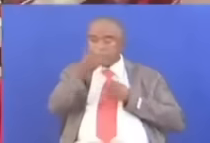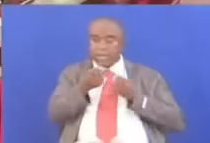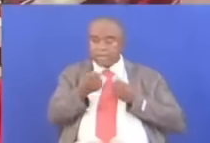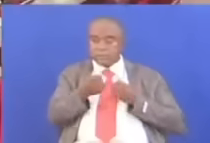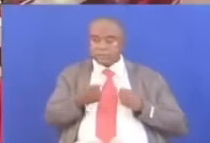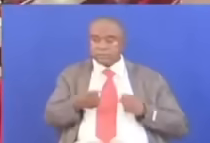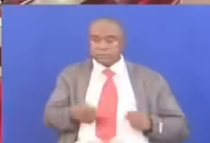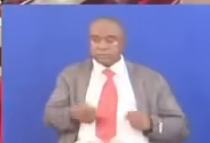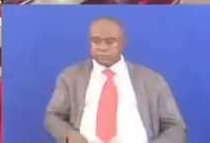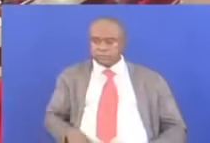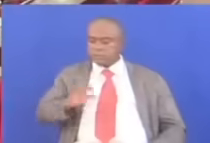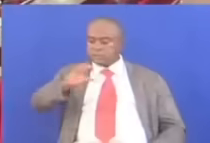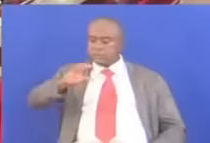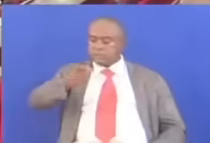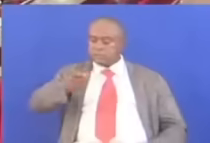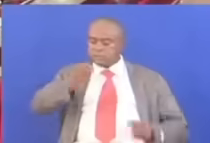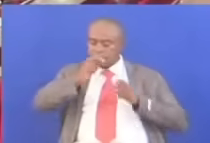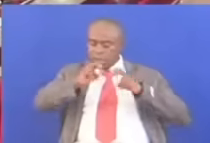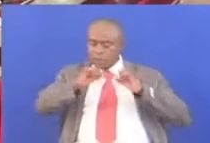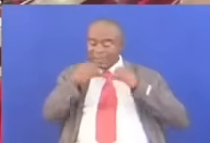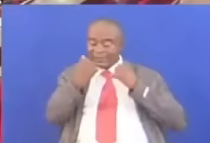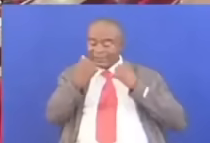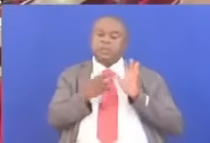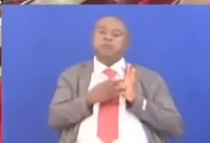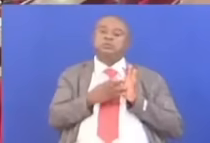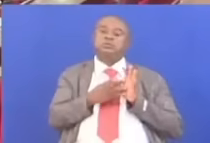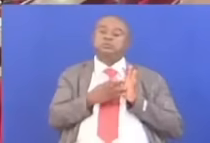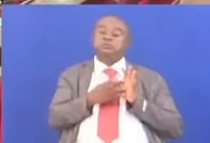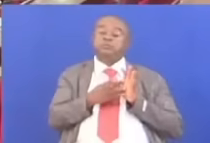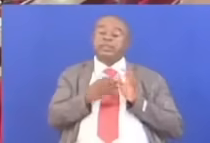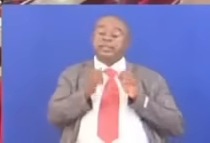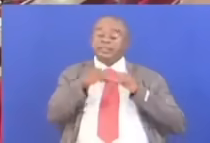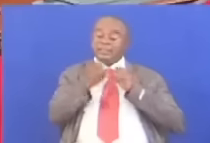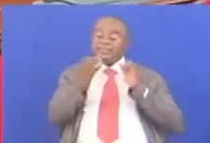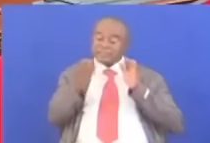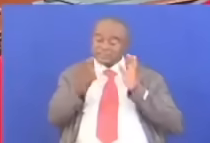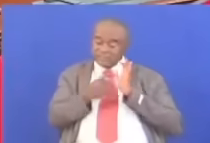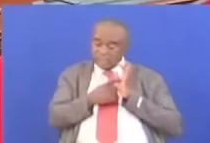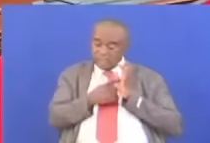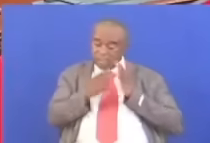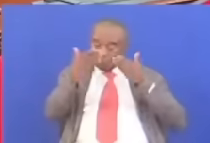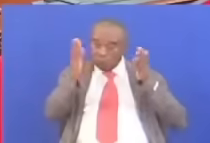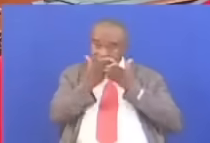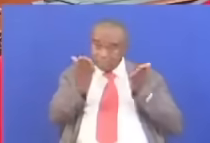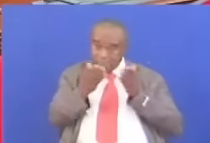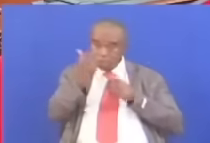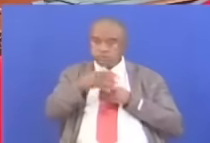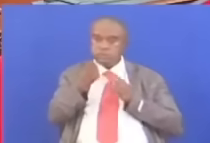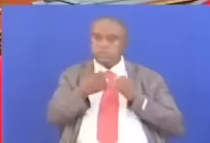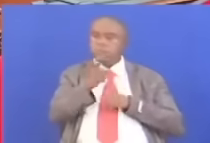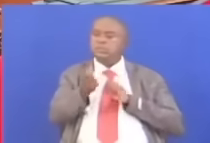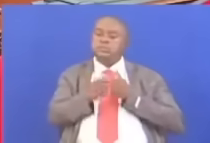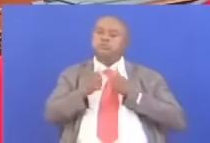magari c ameku taas n natika taas n siku ui katika ku magari hili ni